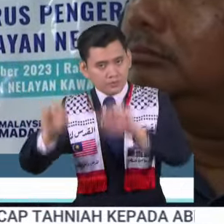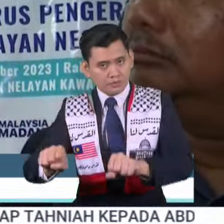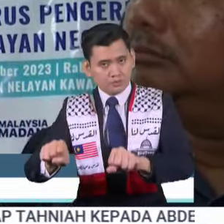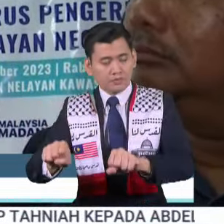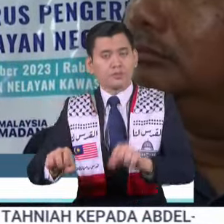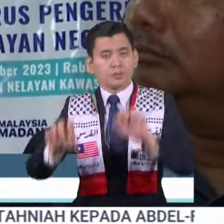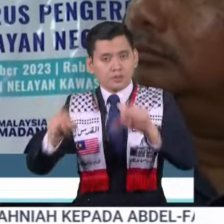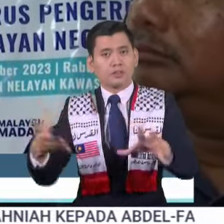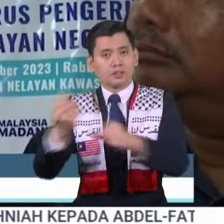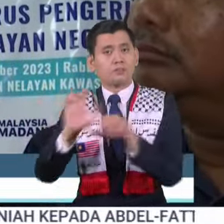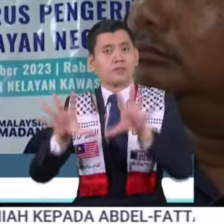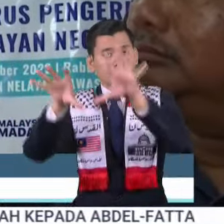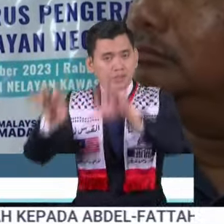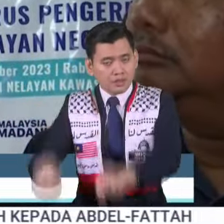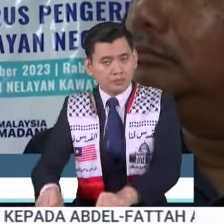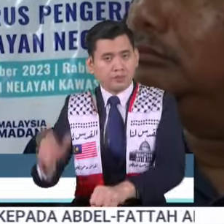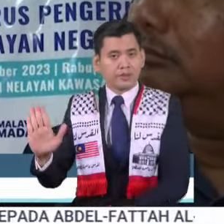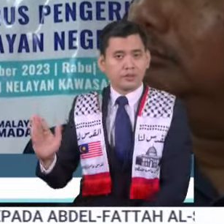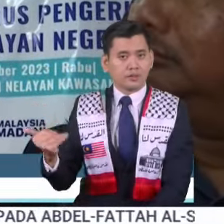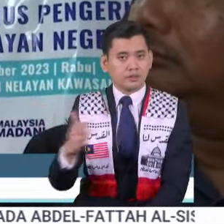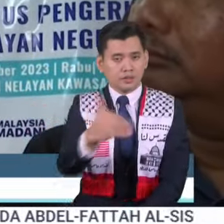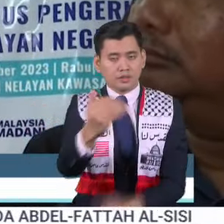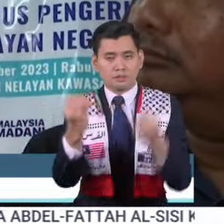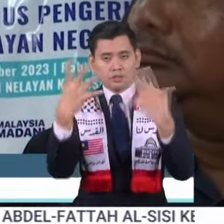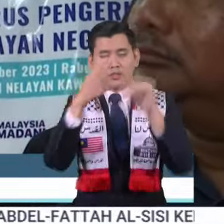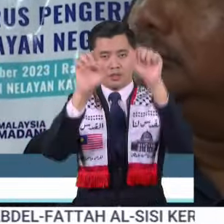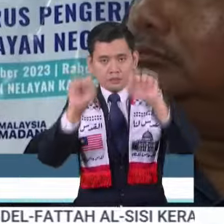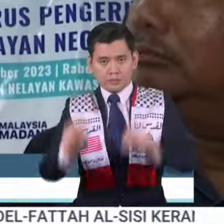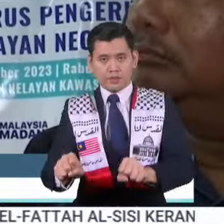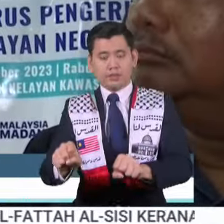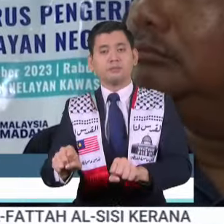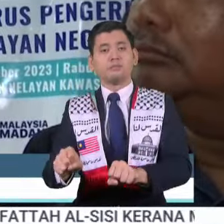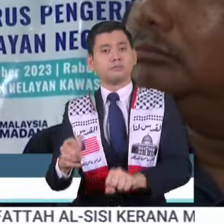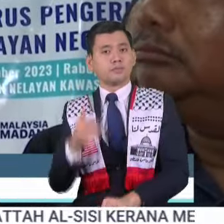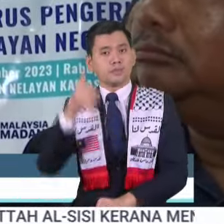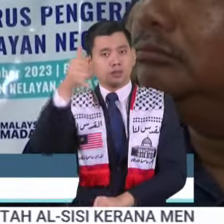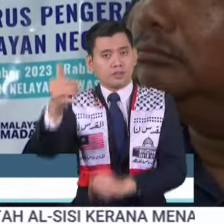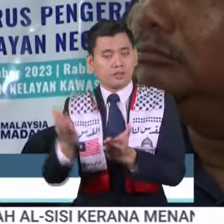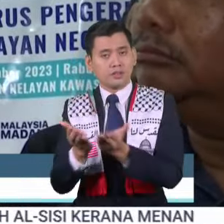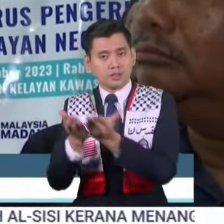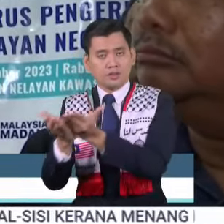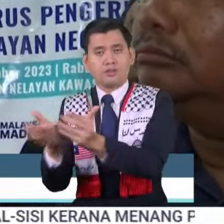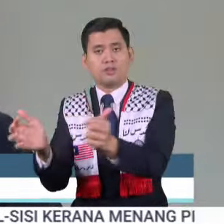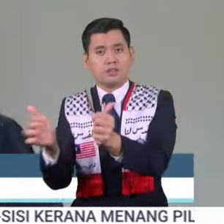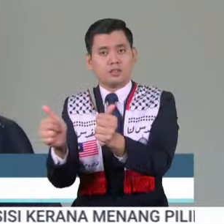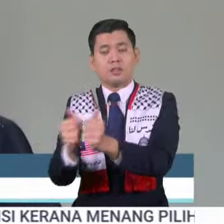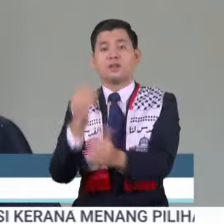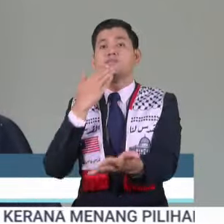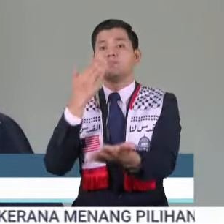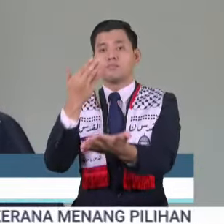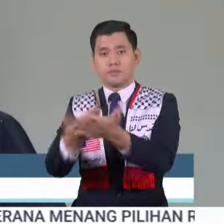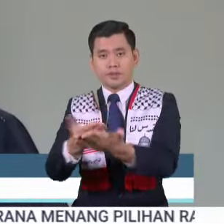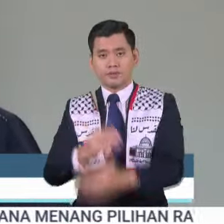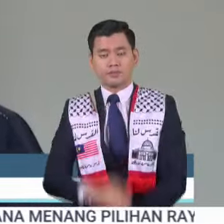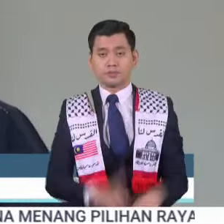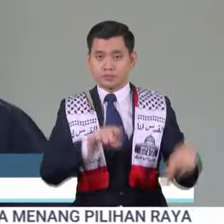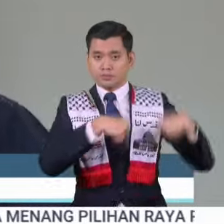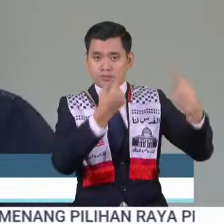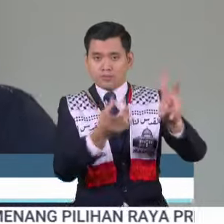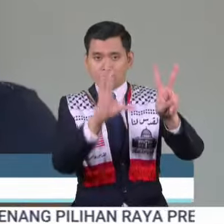tangkapan yang banyak tapi juga ada kemampuan untuk ke laut walaupun sebaktu musim monsun sejak